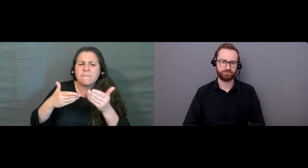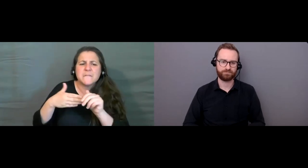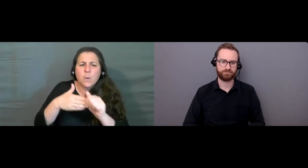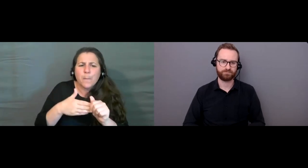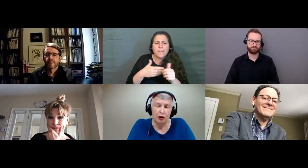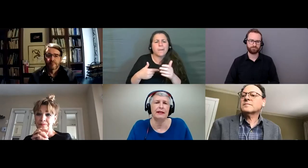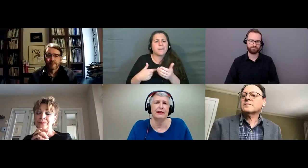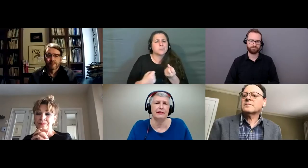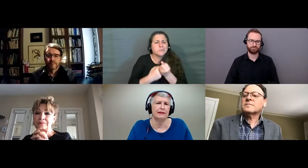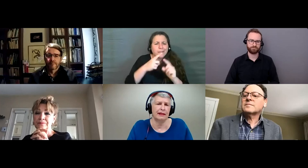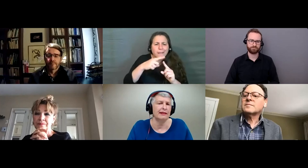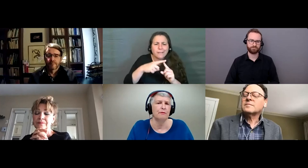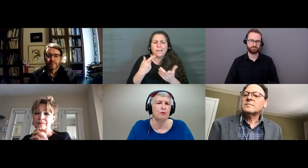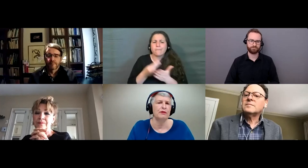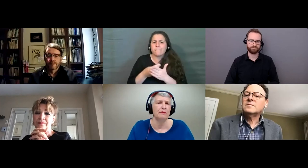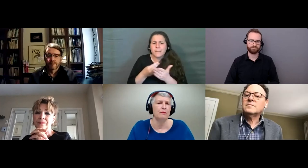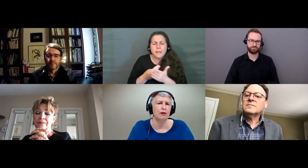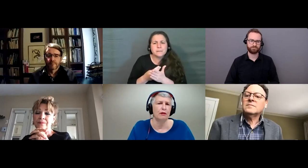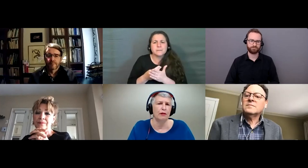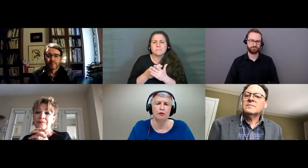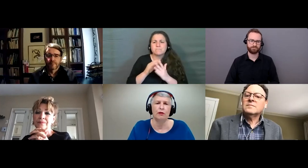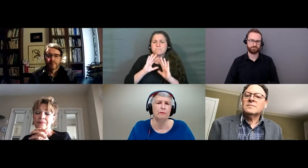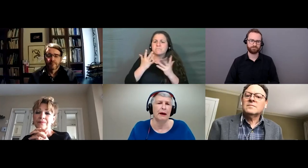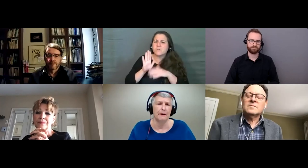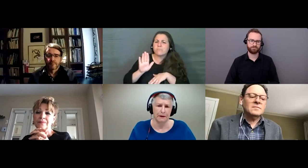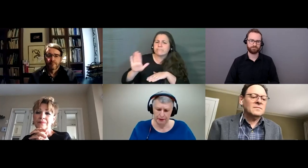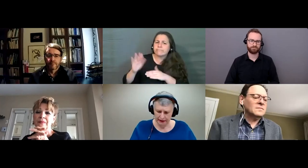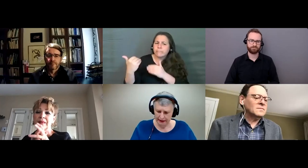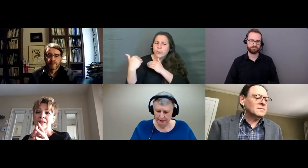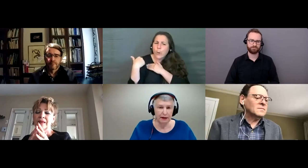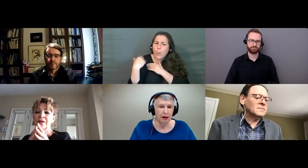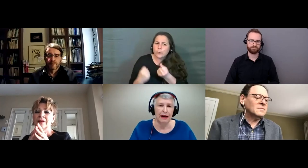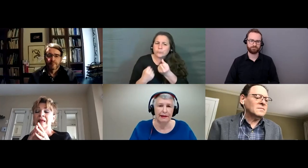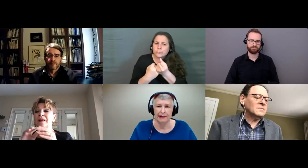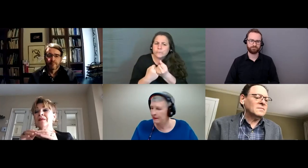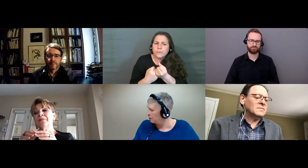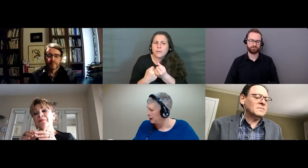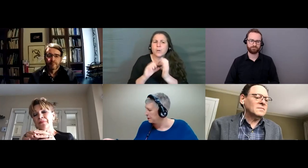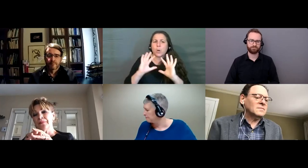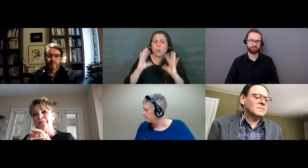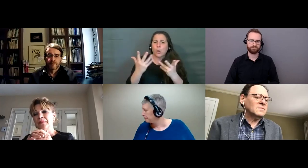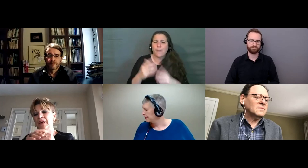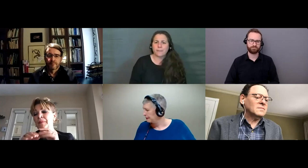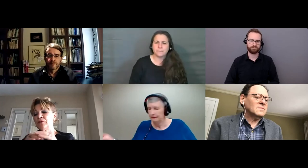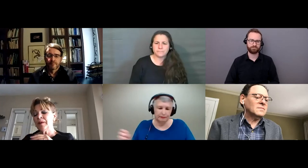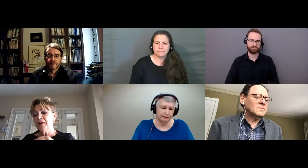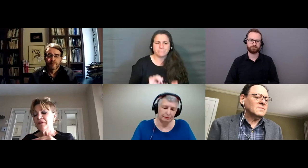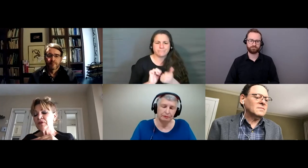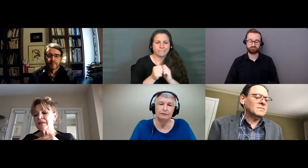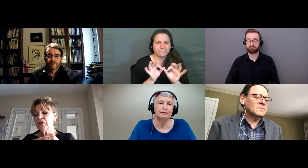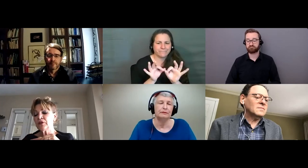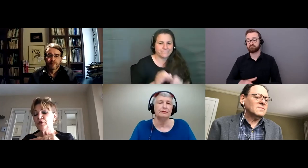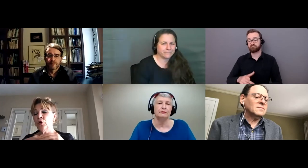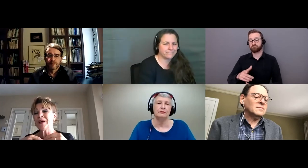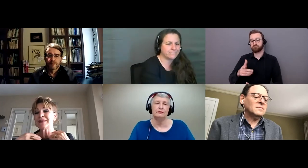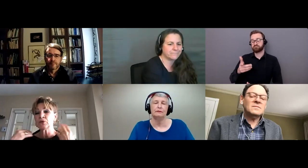technique, financier, qu'est-ce qui est possible de votre part, Isabelle, comme SSMOPH? Bien, tout d'abord, il faut